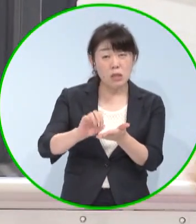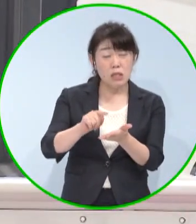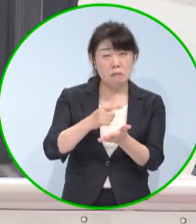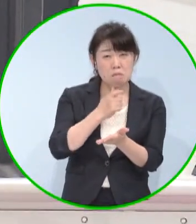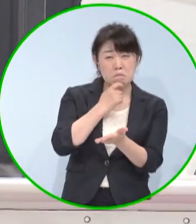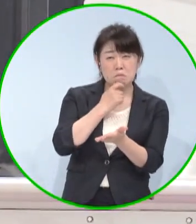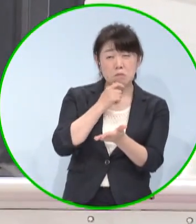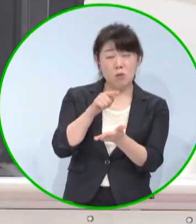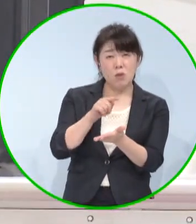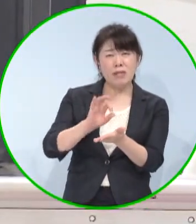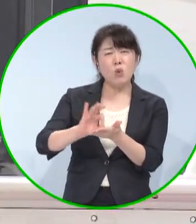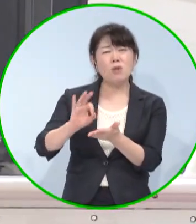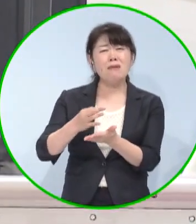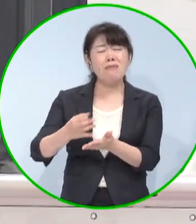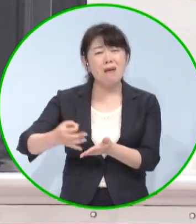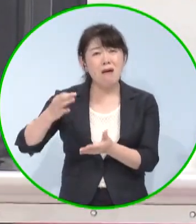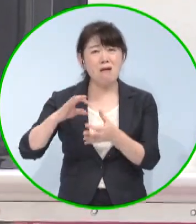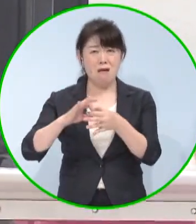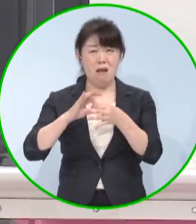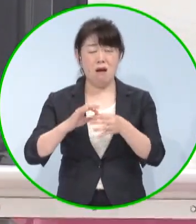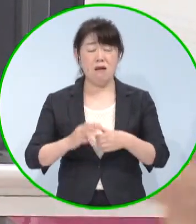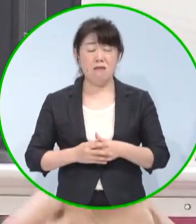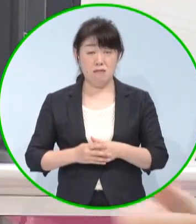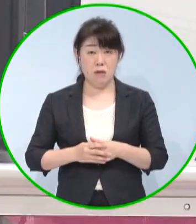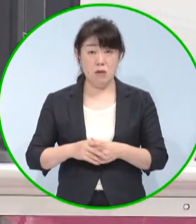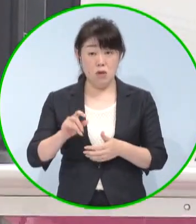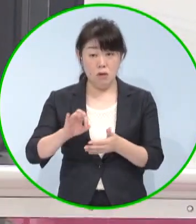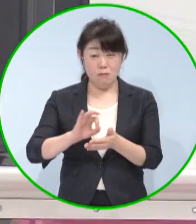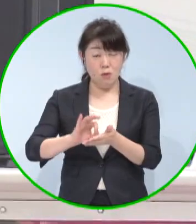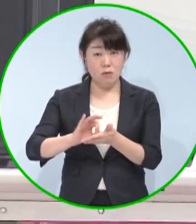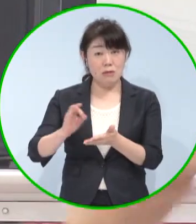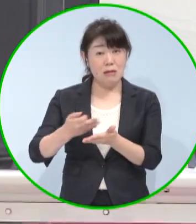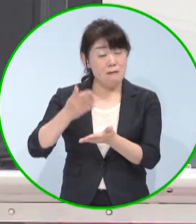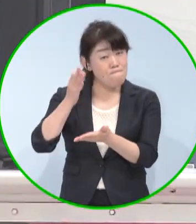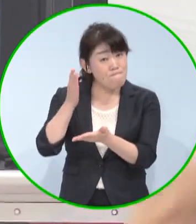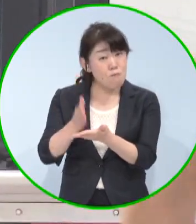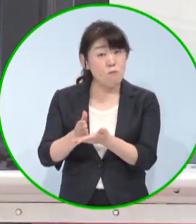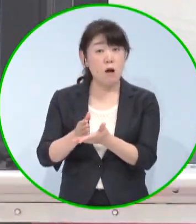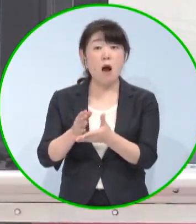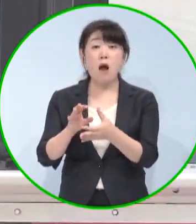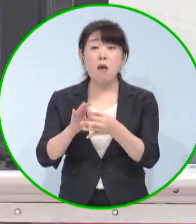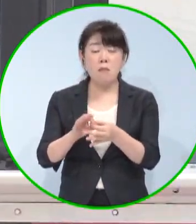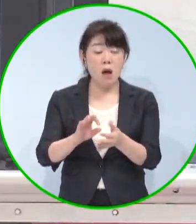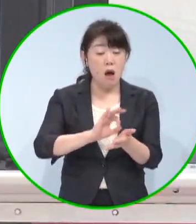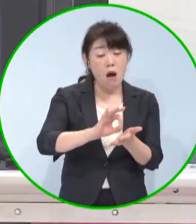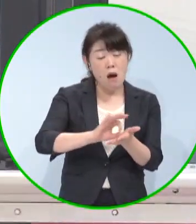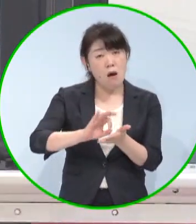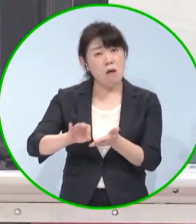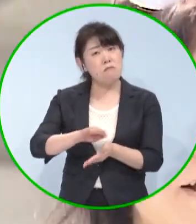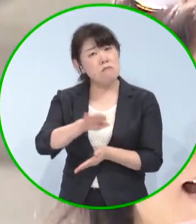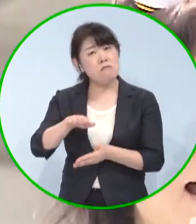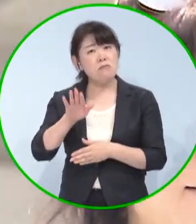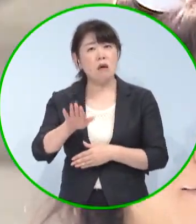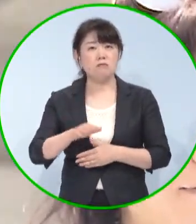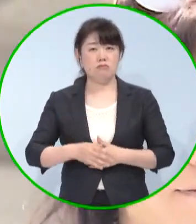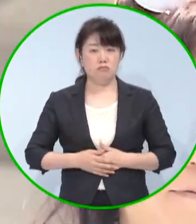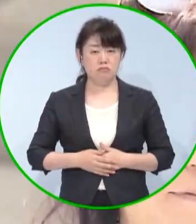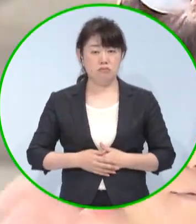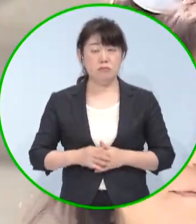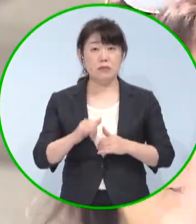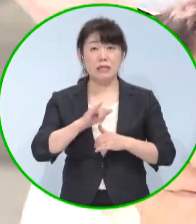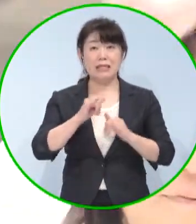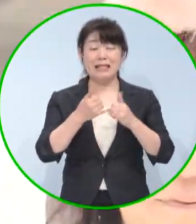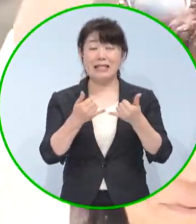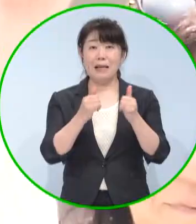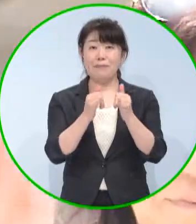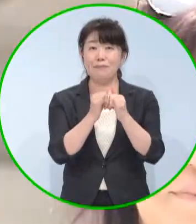キ、それが消費税です。そのブレーキを解除すれば当然消費は喚起される。 社民党が